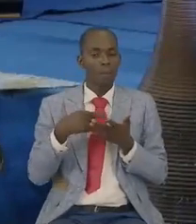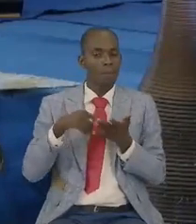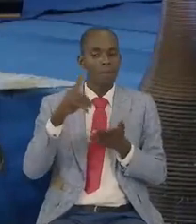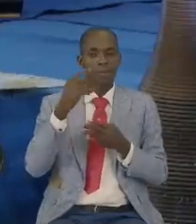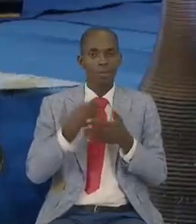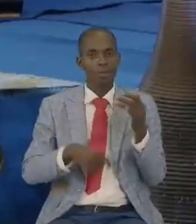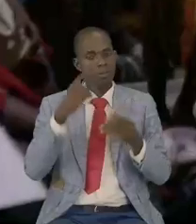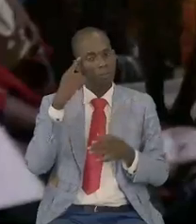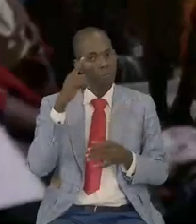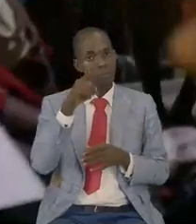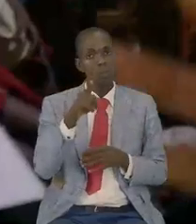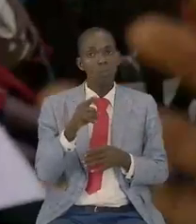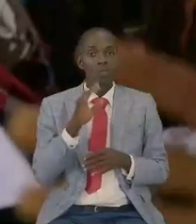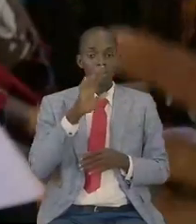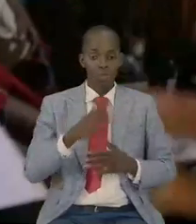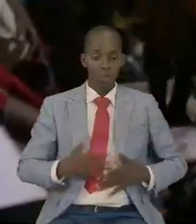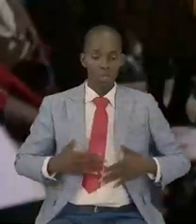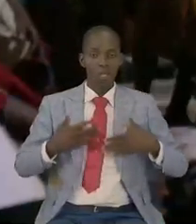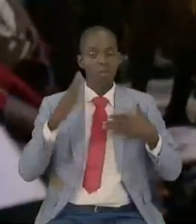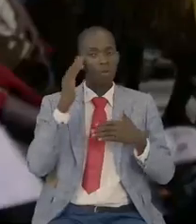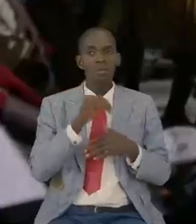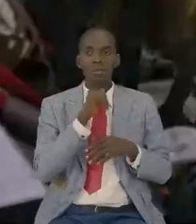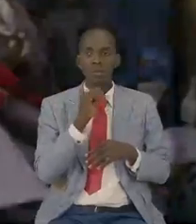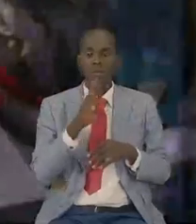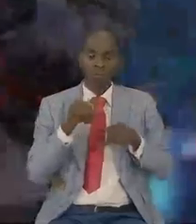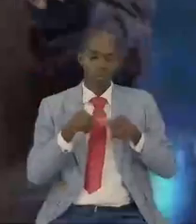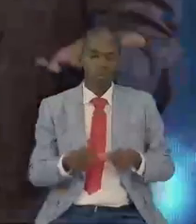toi. Ta vie ne sera plus la même.